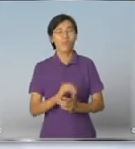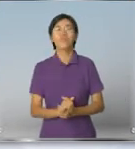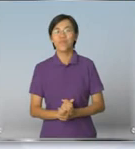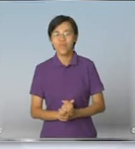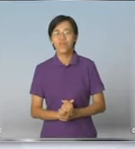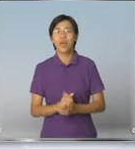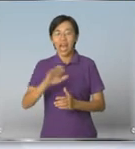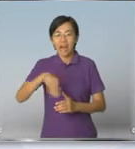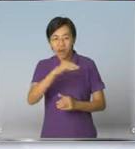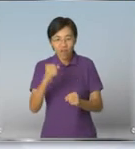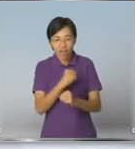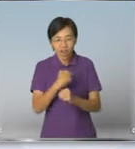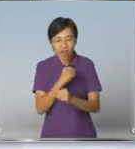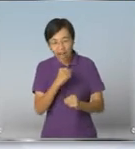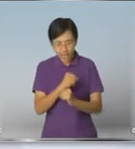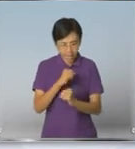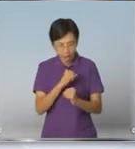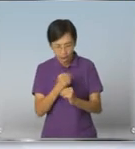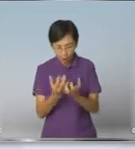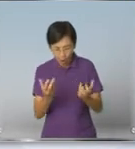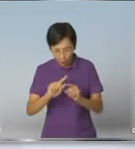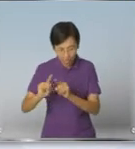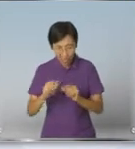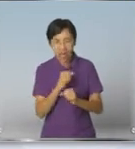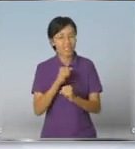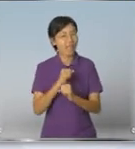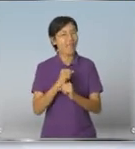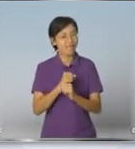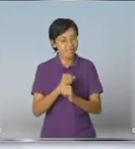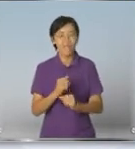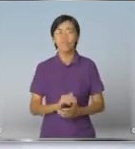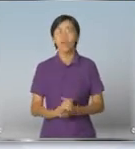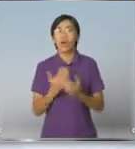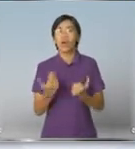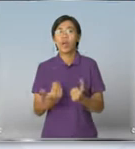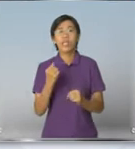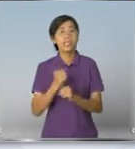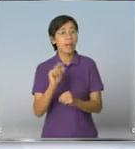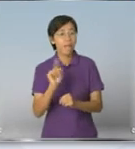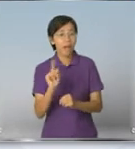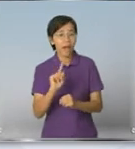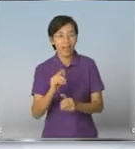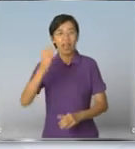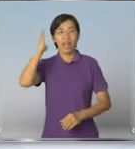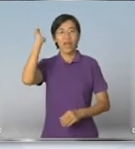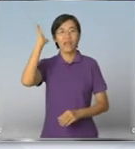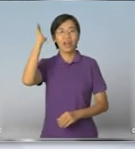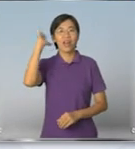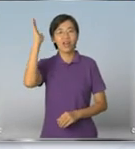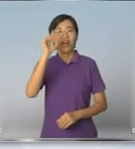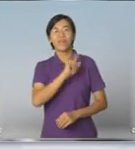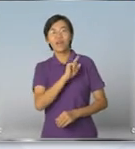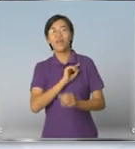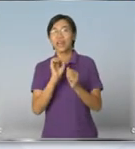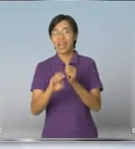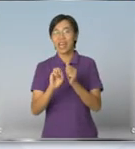ครับไปทำของว่างของอร่อยด้วยกันนะครับแต่ว่าเมนูของวันนี้คืออะไรเราต้องให้วิทยากรของเรานะครับเป็นผู้เฉลยครับอาจ